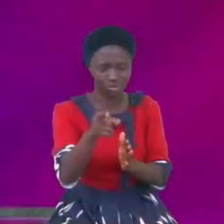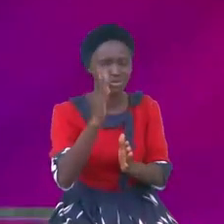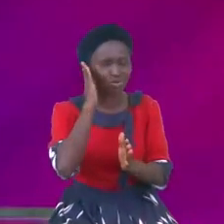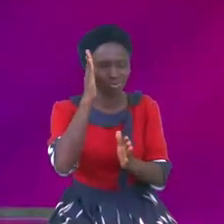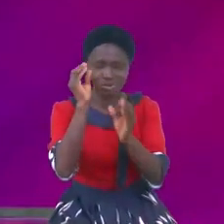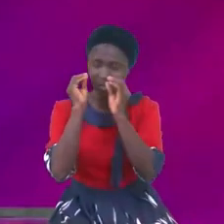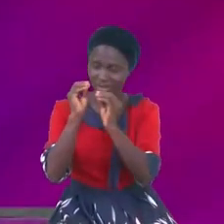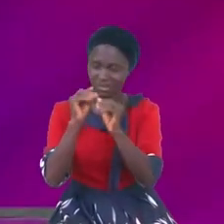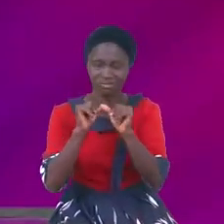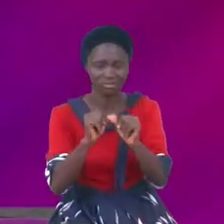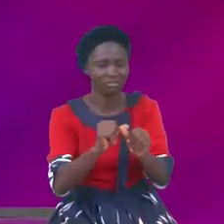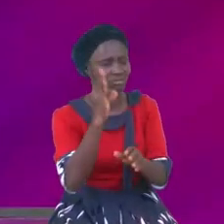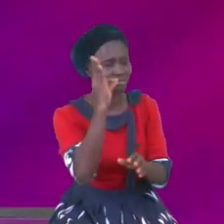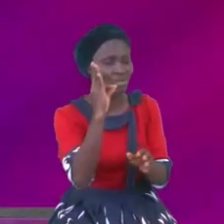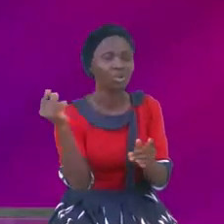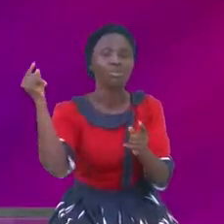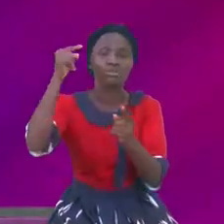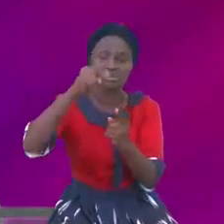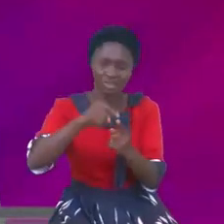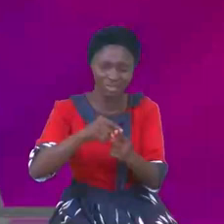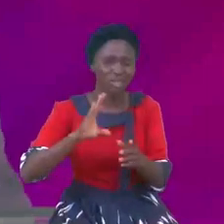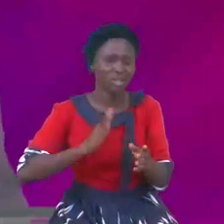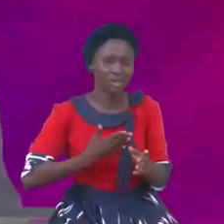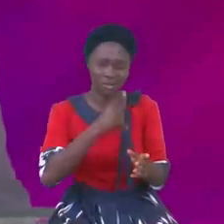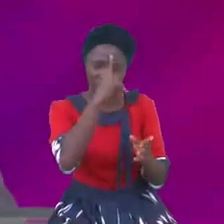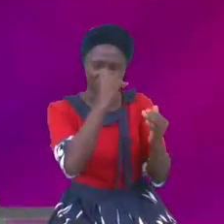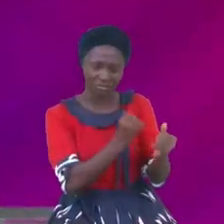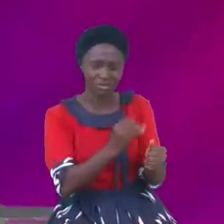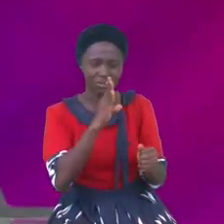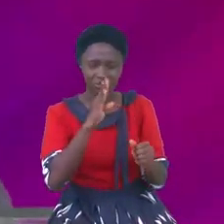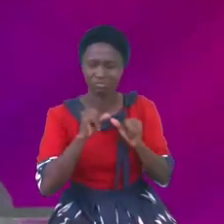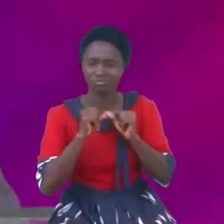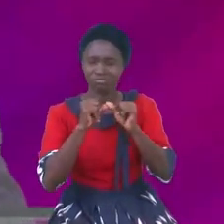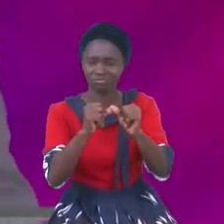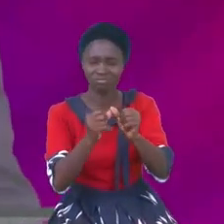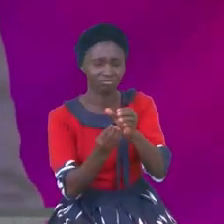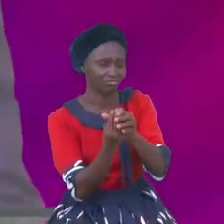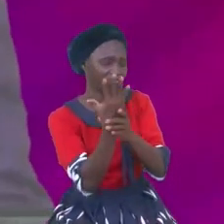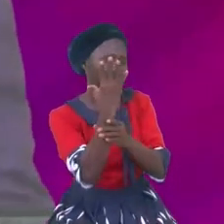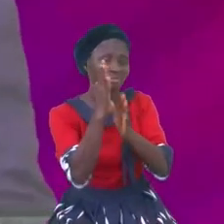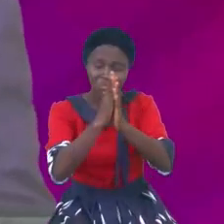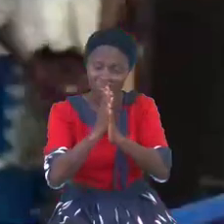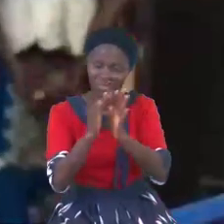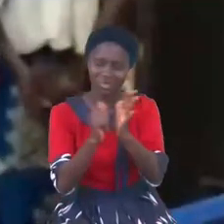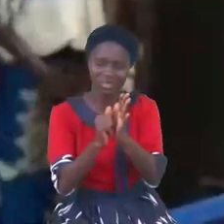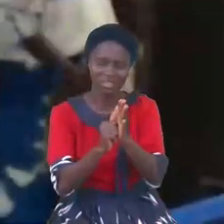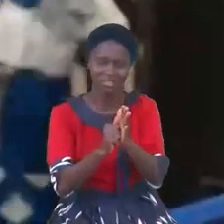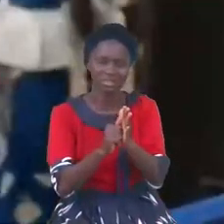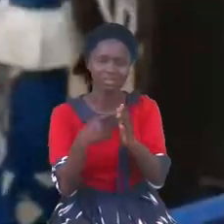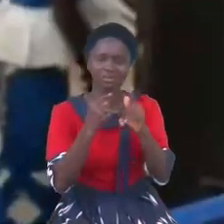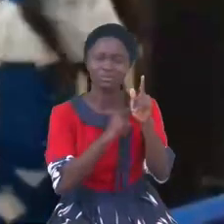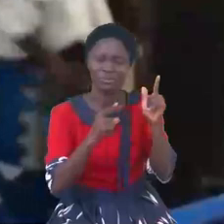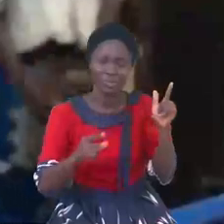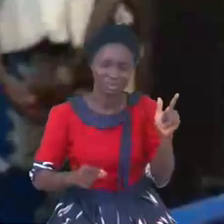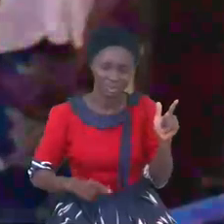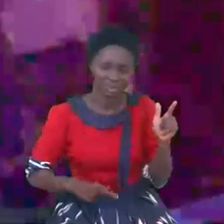vas enseigner jusqu'à ce que leur foi et ta foi soient perfectionnés. Prie que le